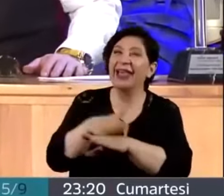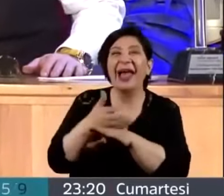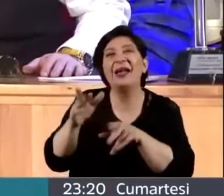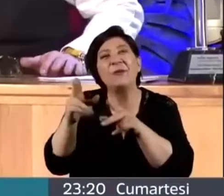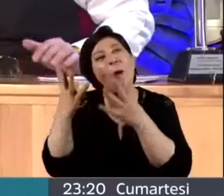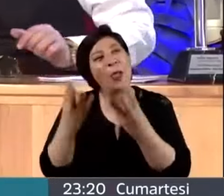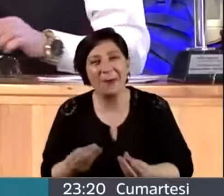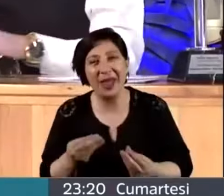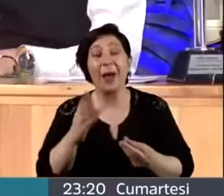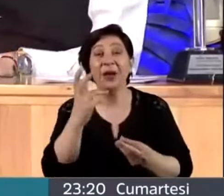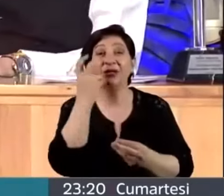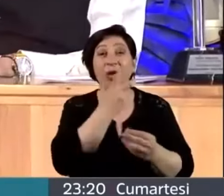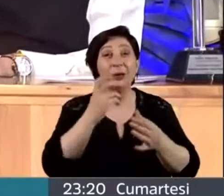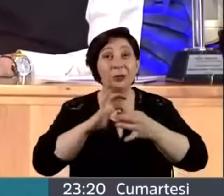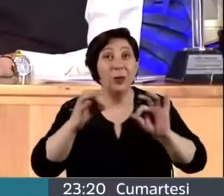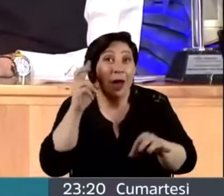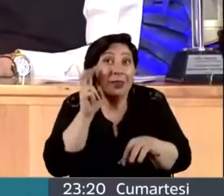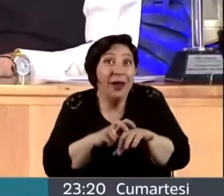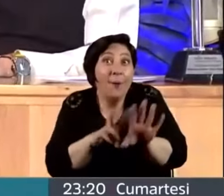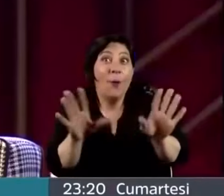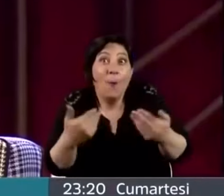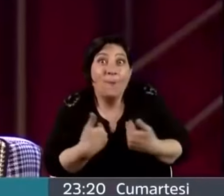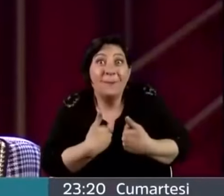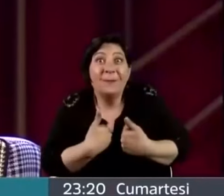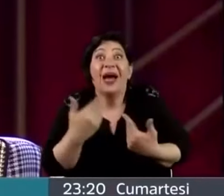söylüyorlardır. Şarkının sözlerini hatırlayamıyorum.